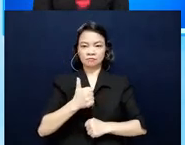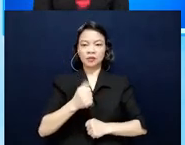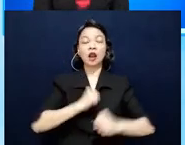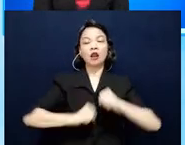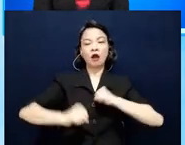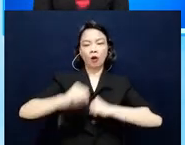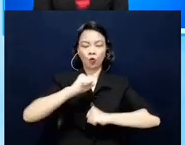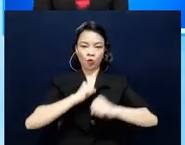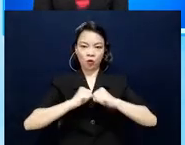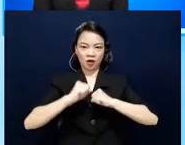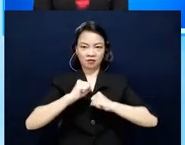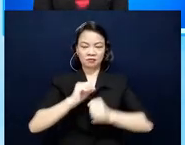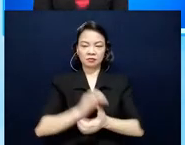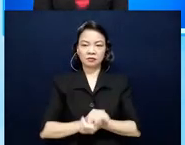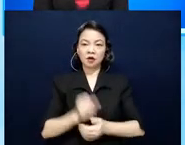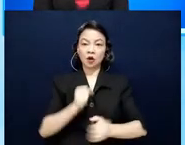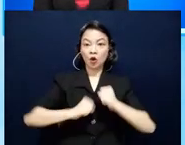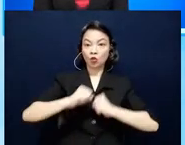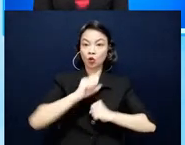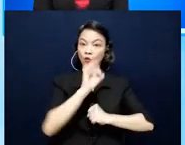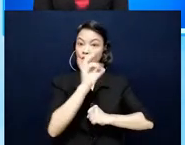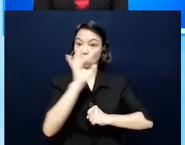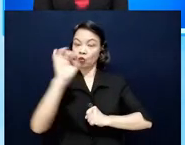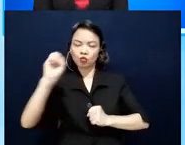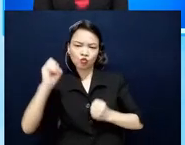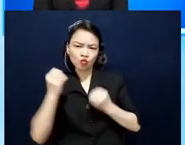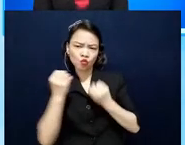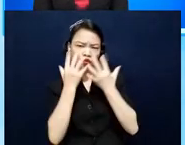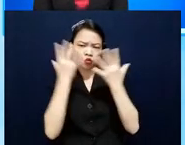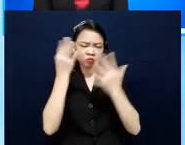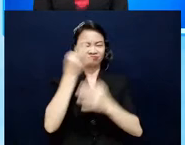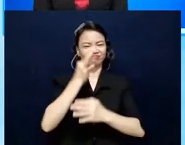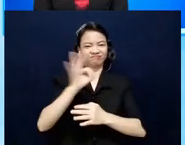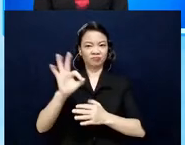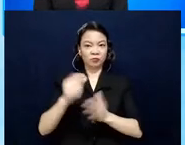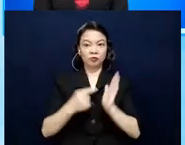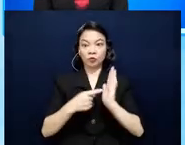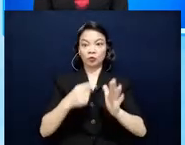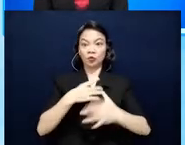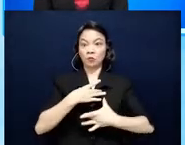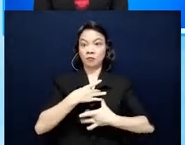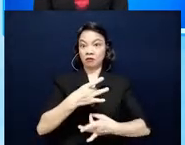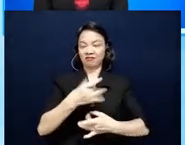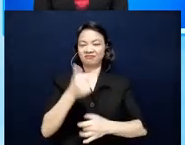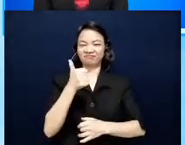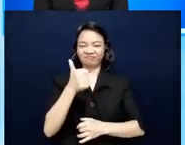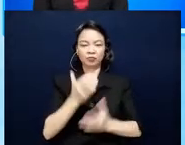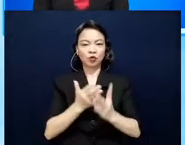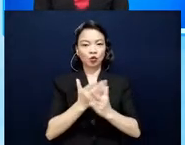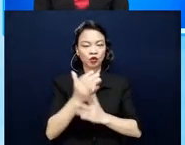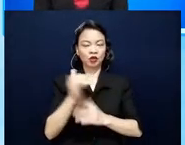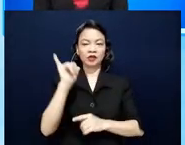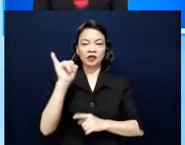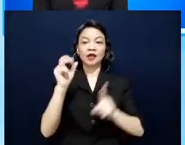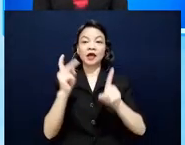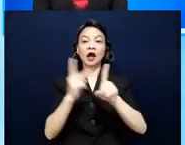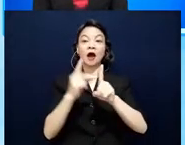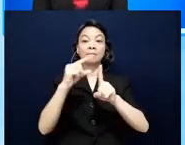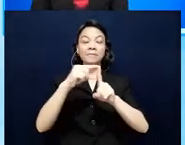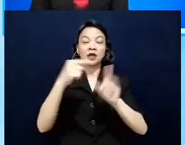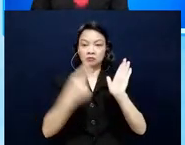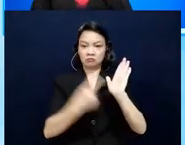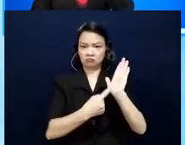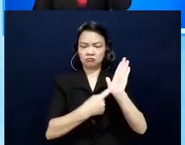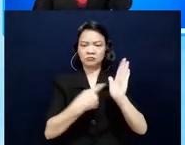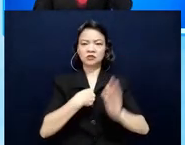Lakukan dengan berbagai cara yang inovatif dan atraktif. Melalui Young Health Program ini, saya harap